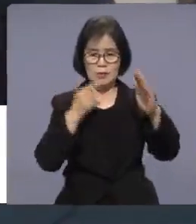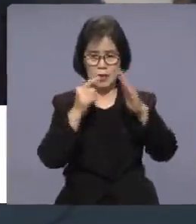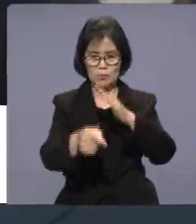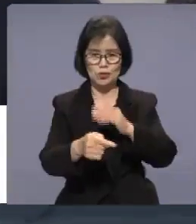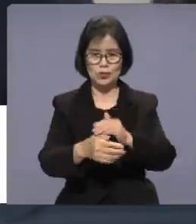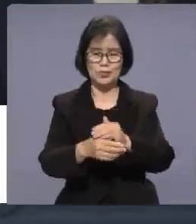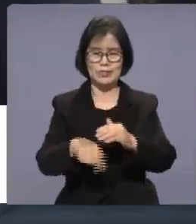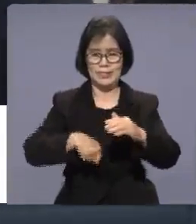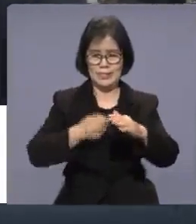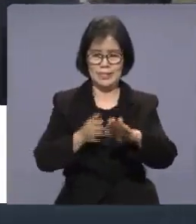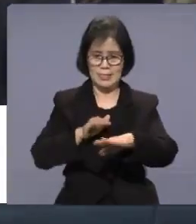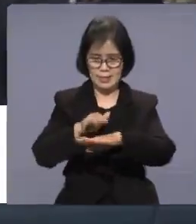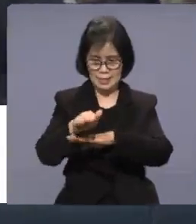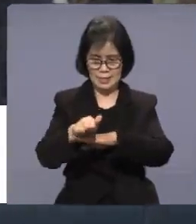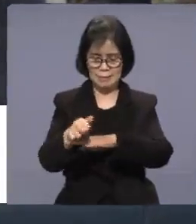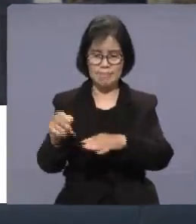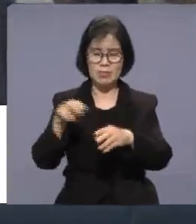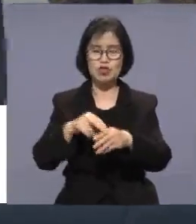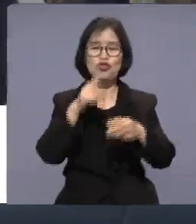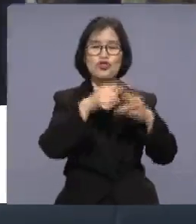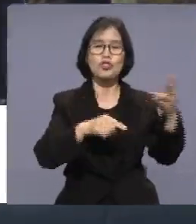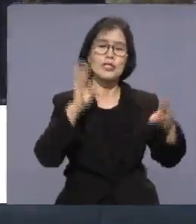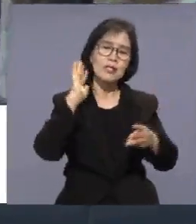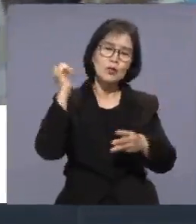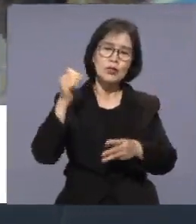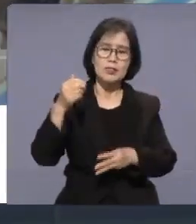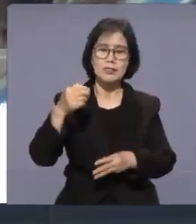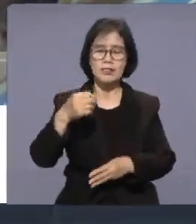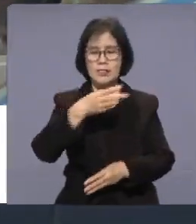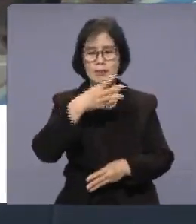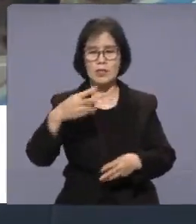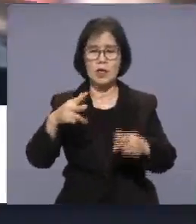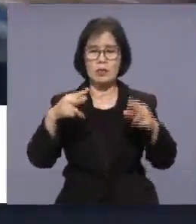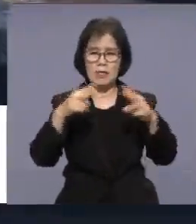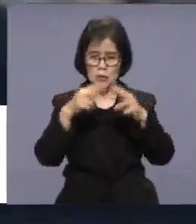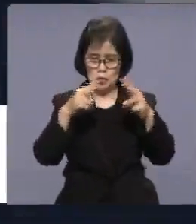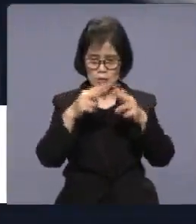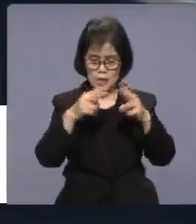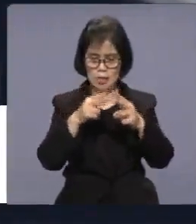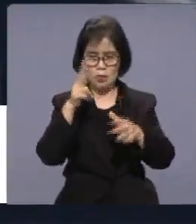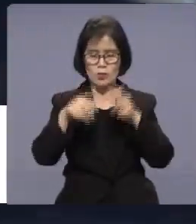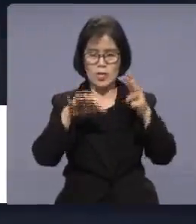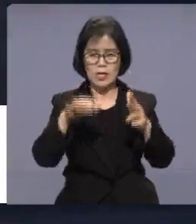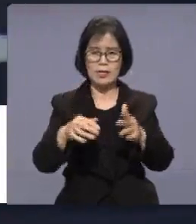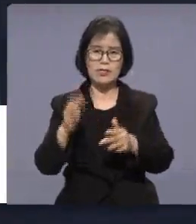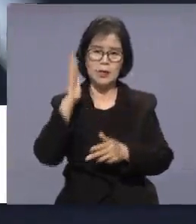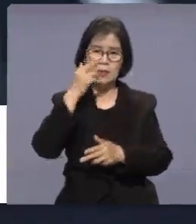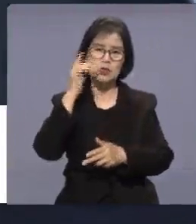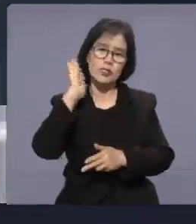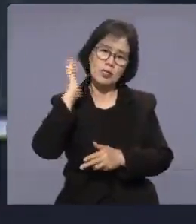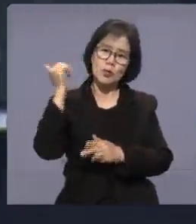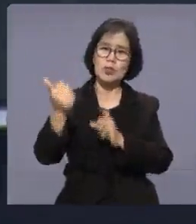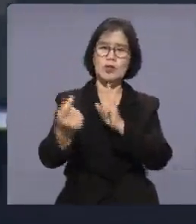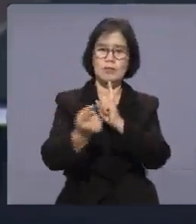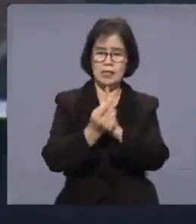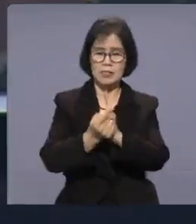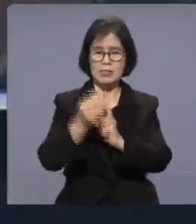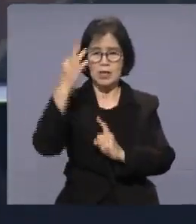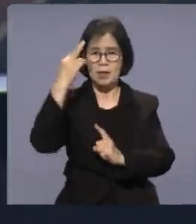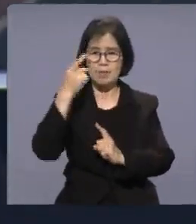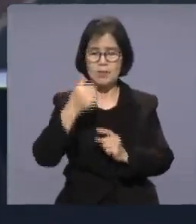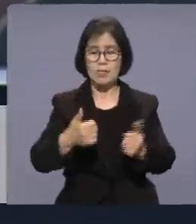타고 이동했습니다. 윤석열 대통령은 삼성 반도체 공장에서 바이든 대통령을 마중했는데요. 한미